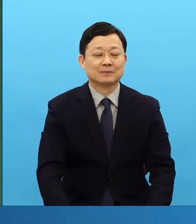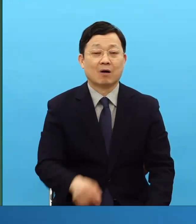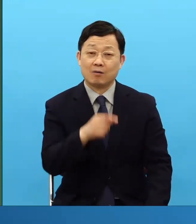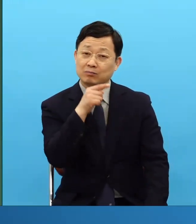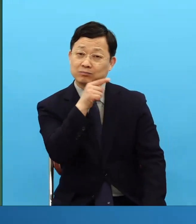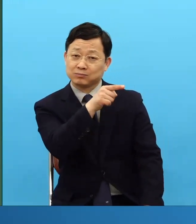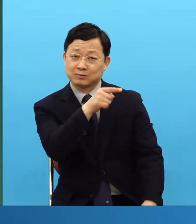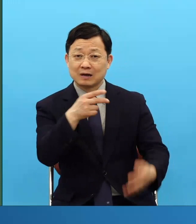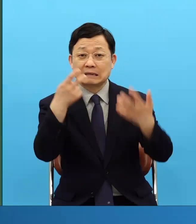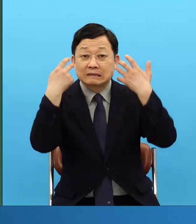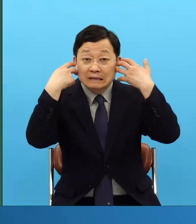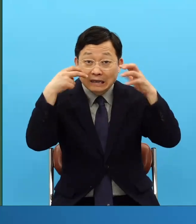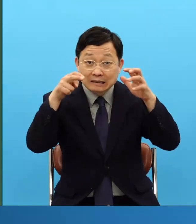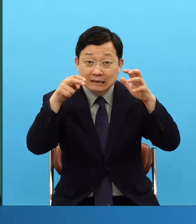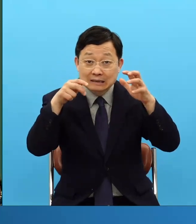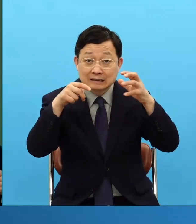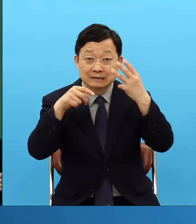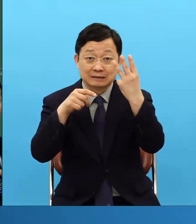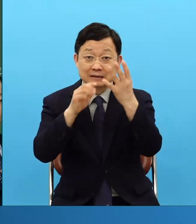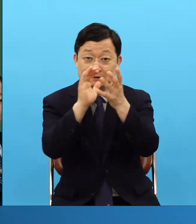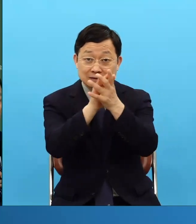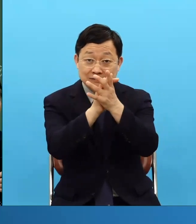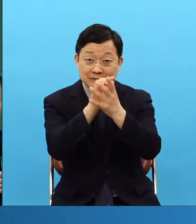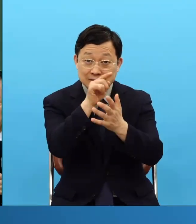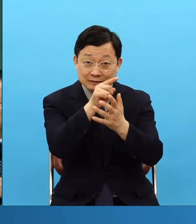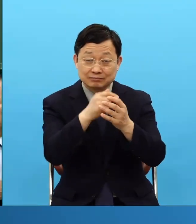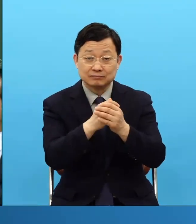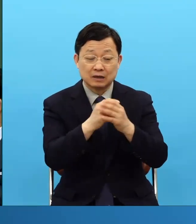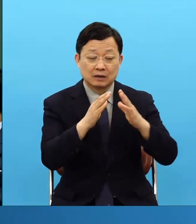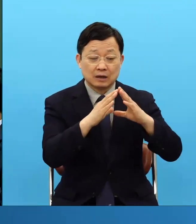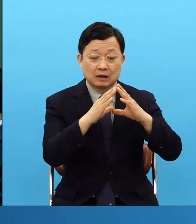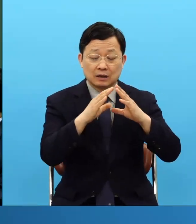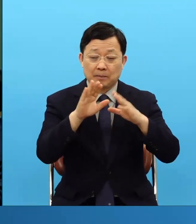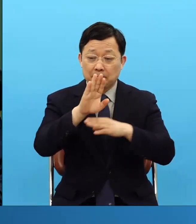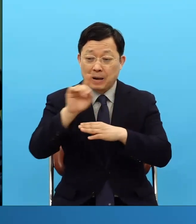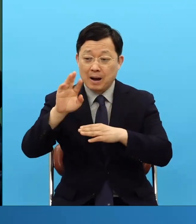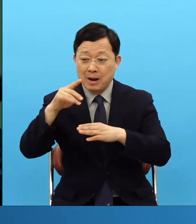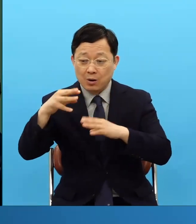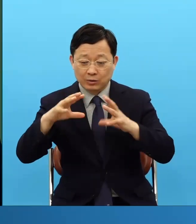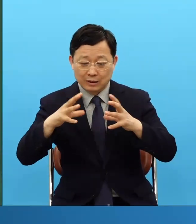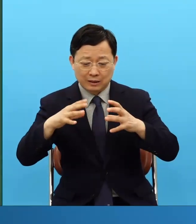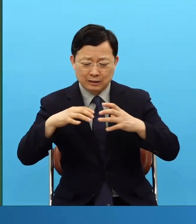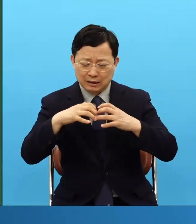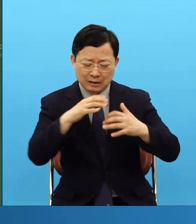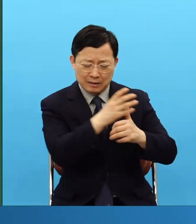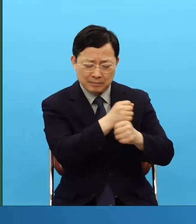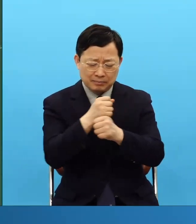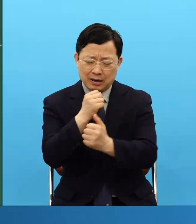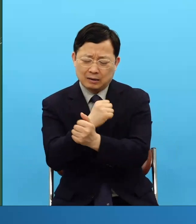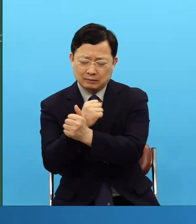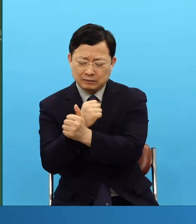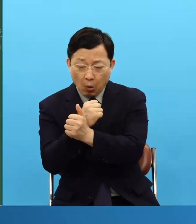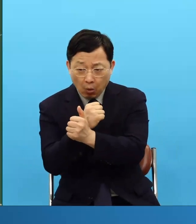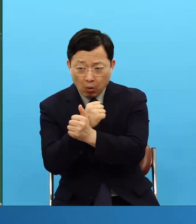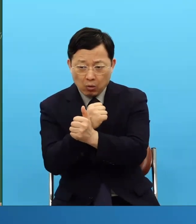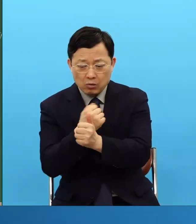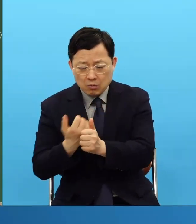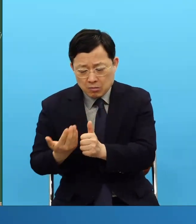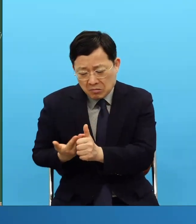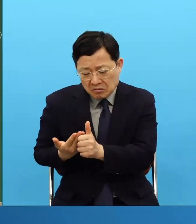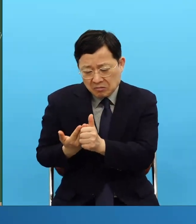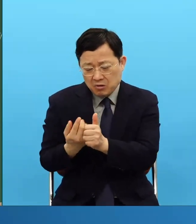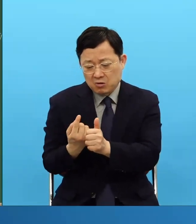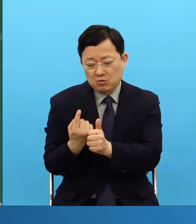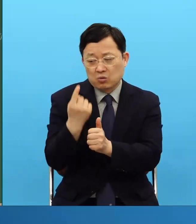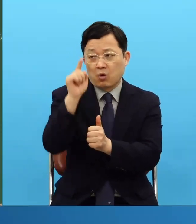아니 포로되는데 뭐 너무 높은 자리에 취직이 됐어요. Daniel was taken captive, and yet he got a job in a very high position. 보통 사람 같으면 야 진짜